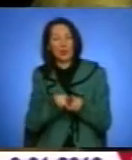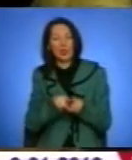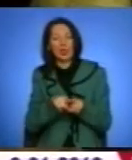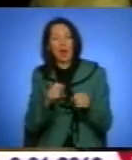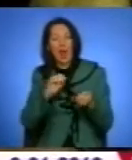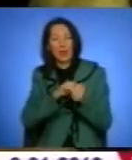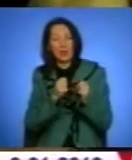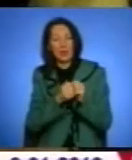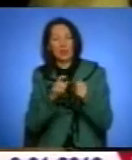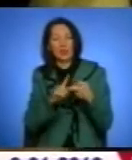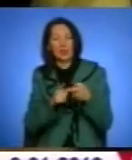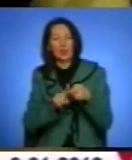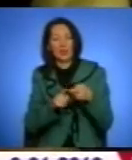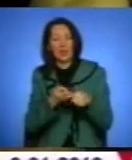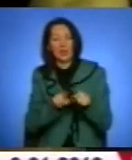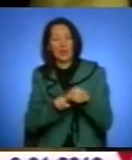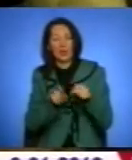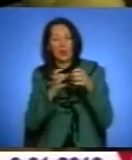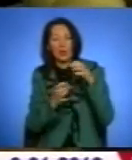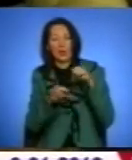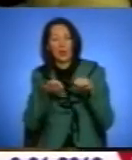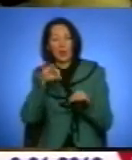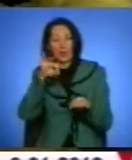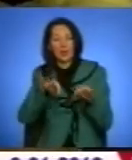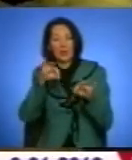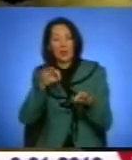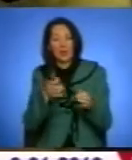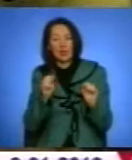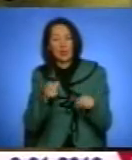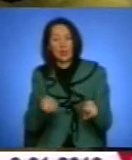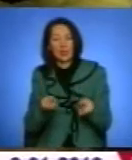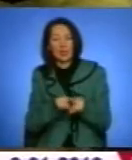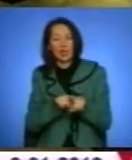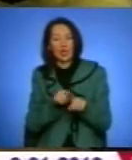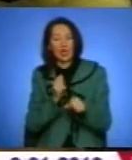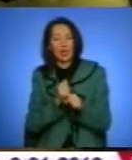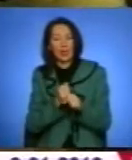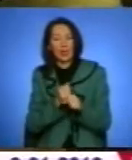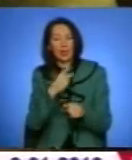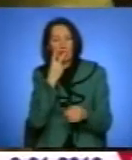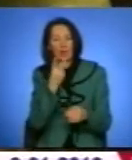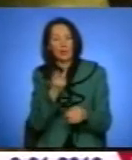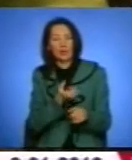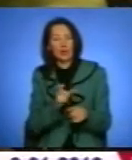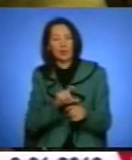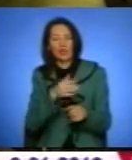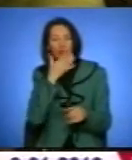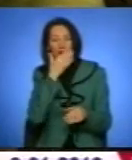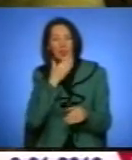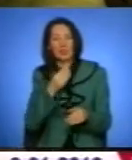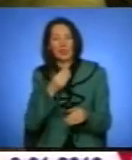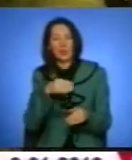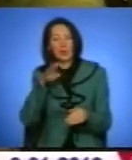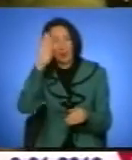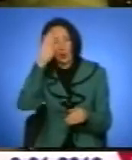и промытых вещей, где можно это такое створить, то есть. Смотрится оно очень красиво. То есть у ребят